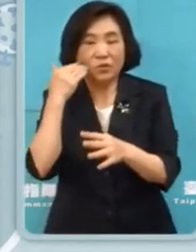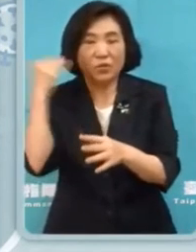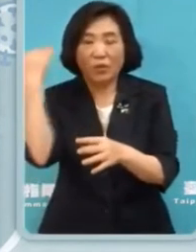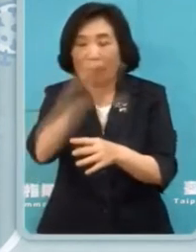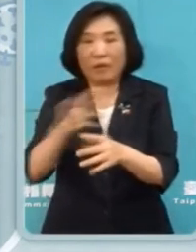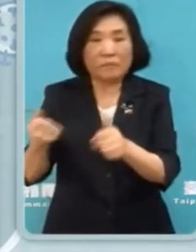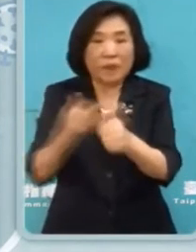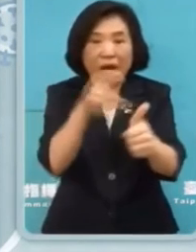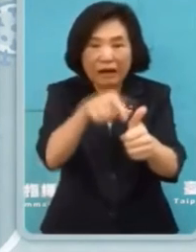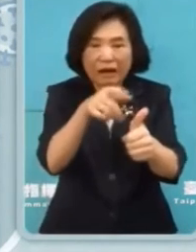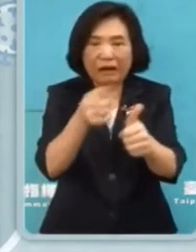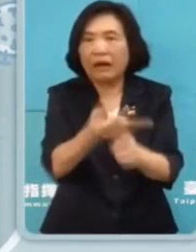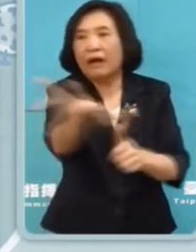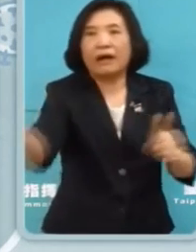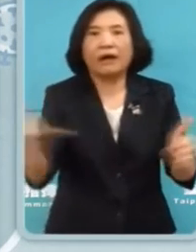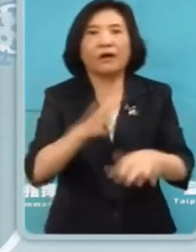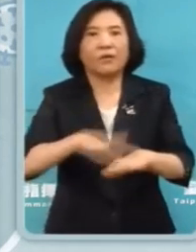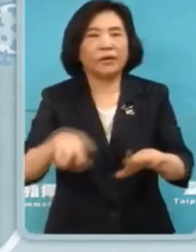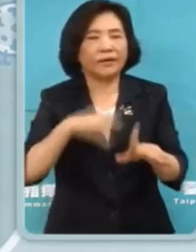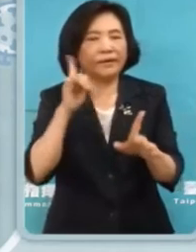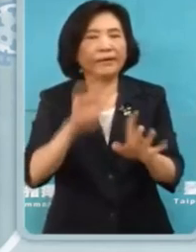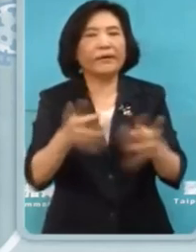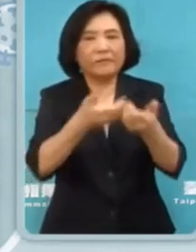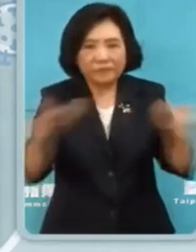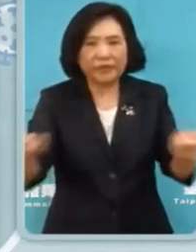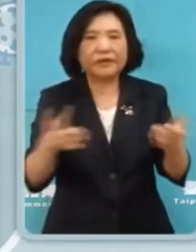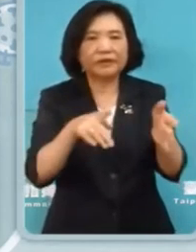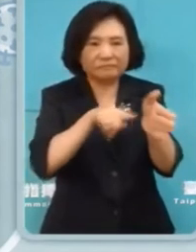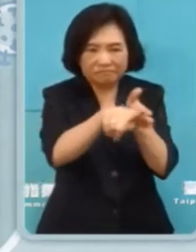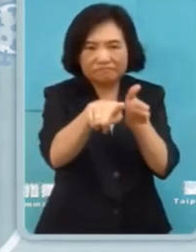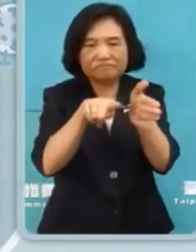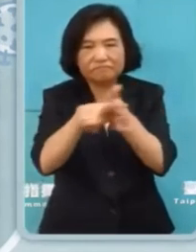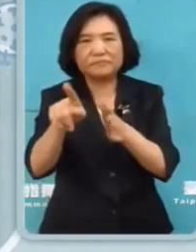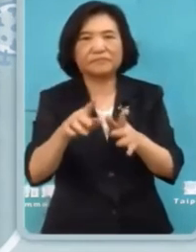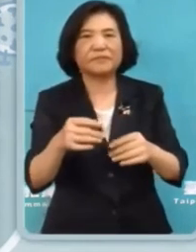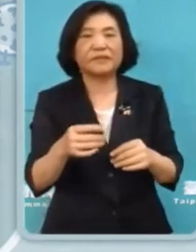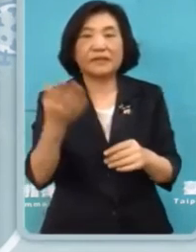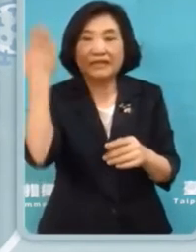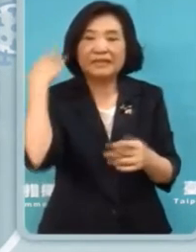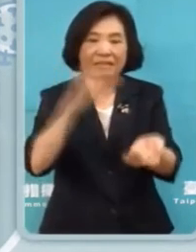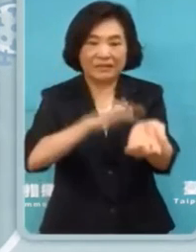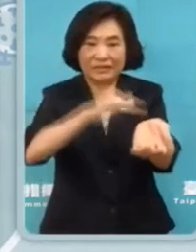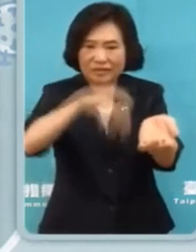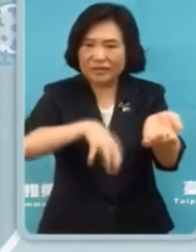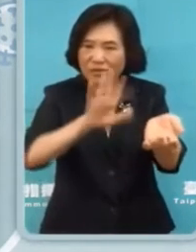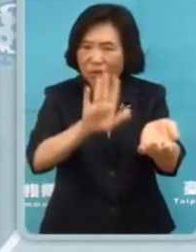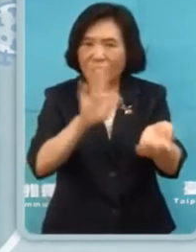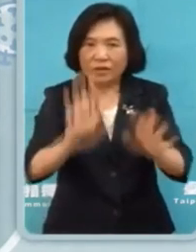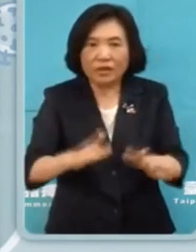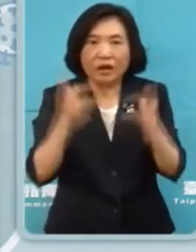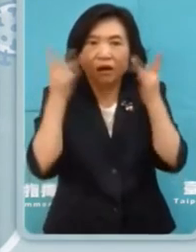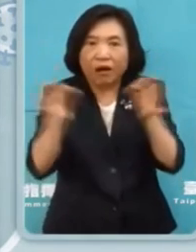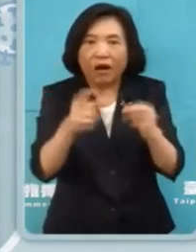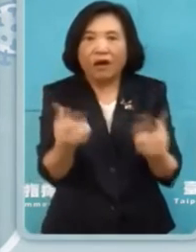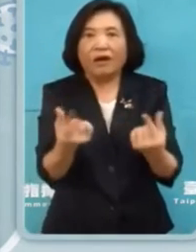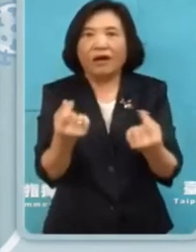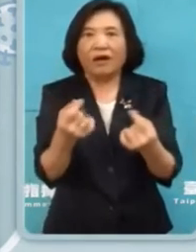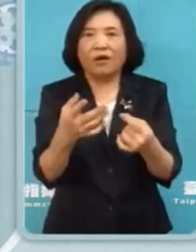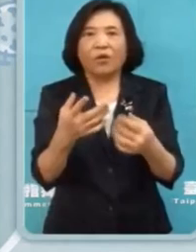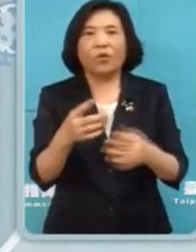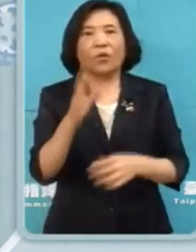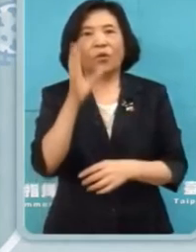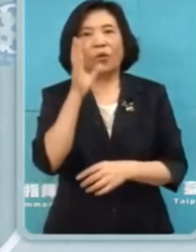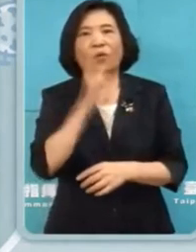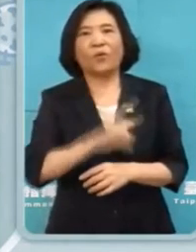话全区受到影响，所以分仓分流以前只有在医院有在想这个，现在连市场都要开始有。另外一点